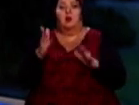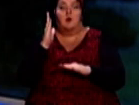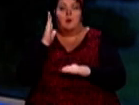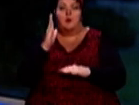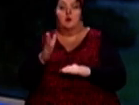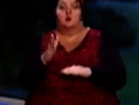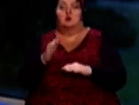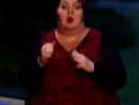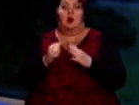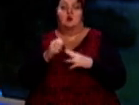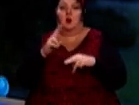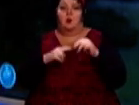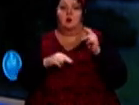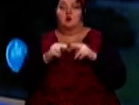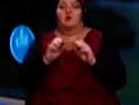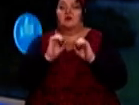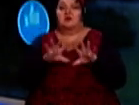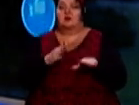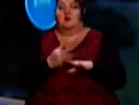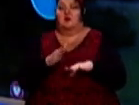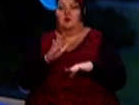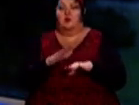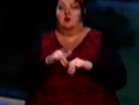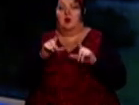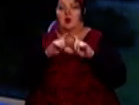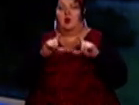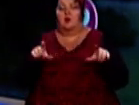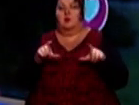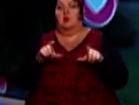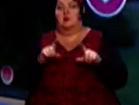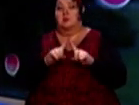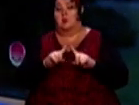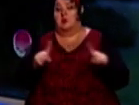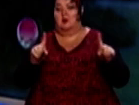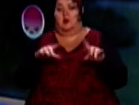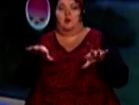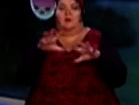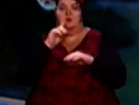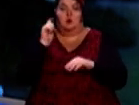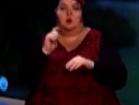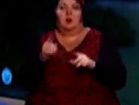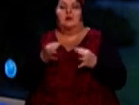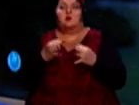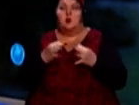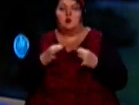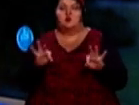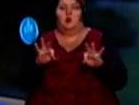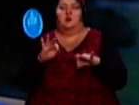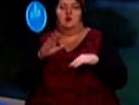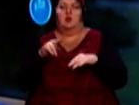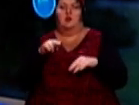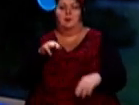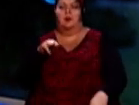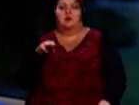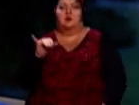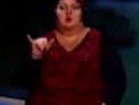він буде добудований і зданий в Полтаві. Це об'єкт, взагалі, мабуть, безпрецедентний по всій Україні. Це абсолютно доступний